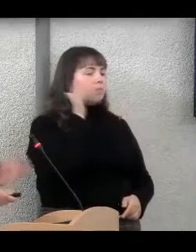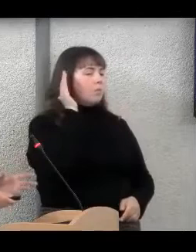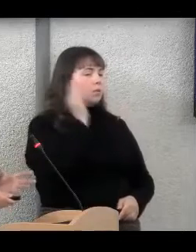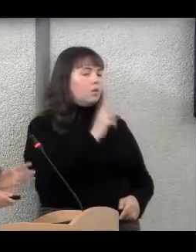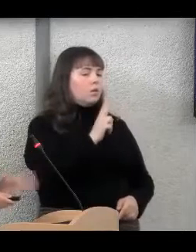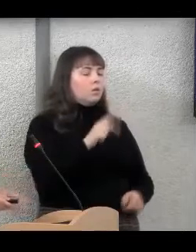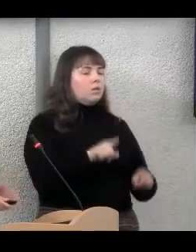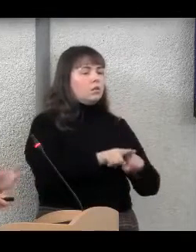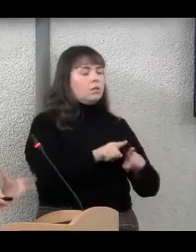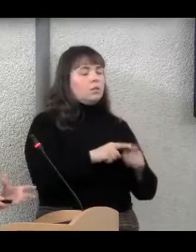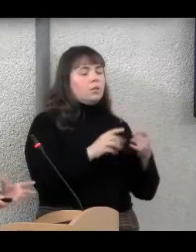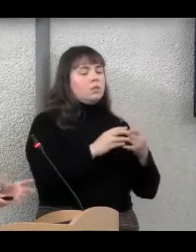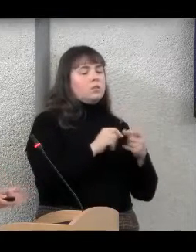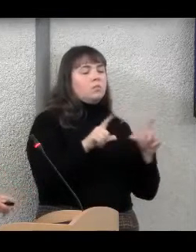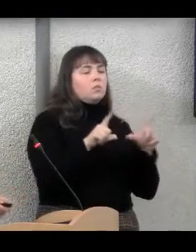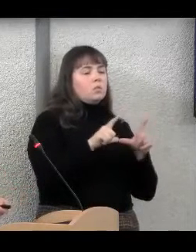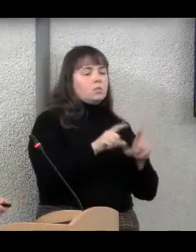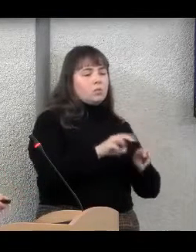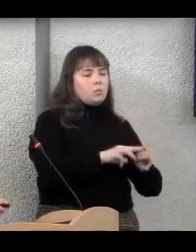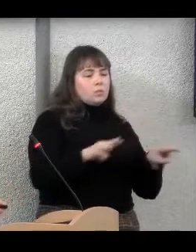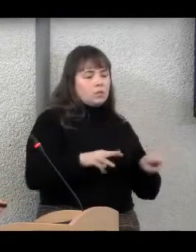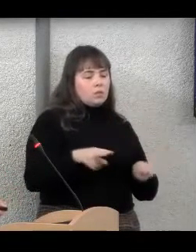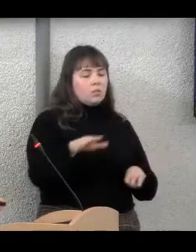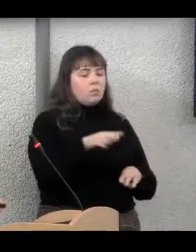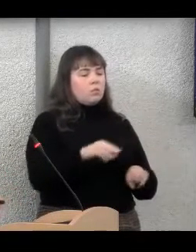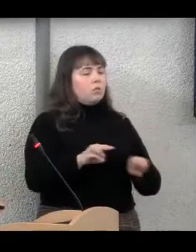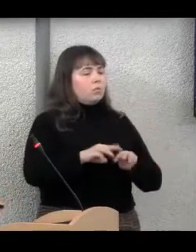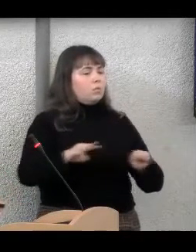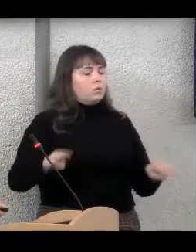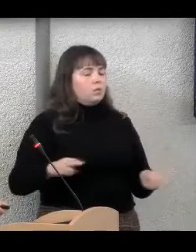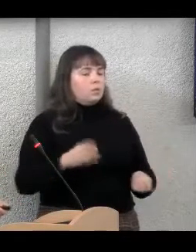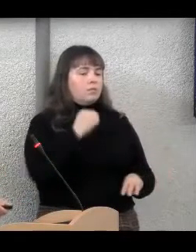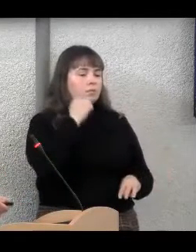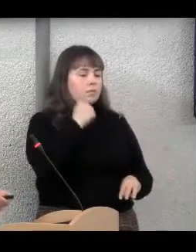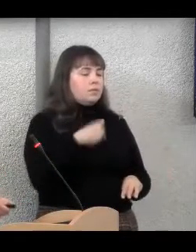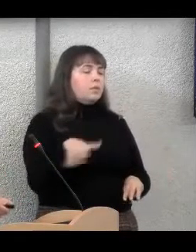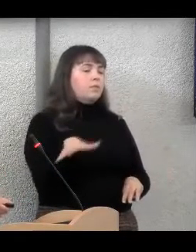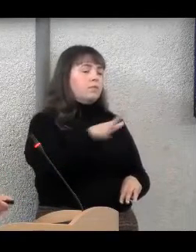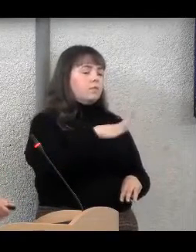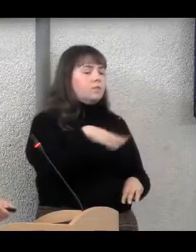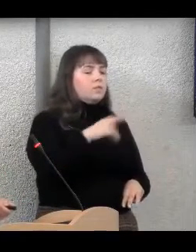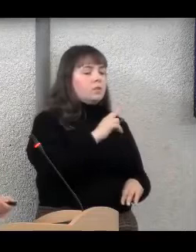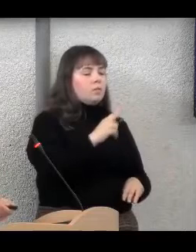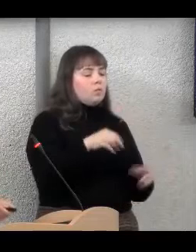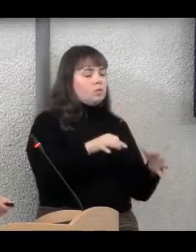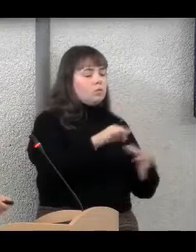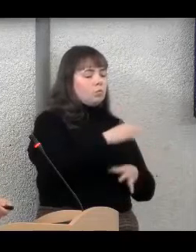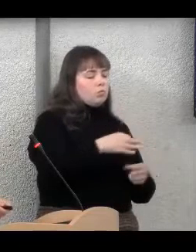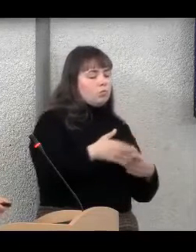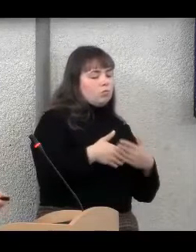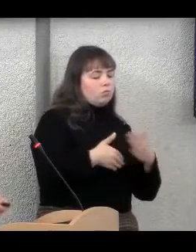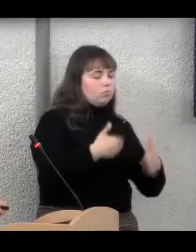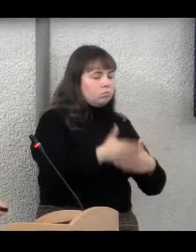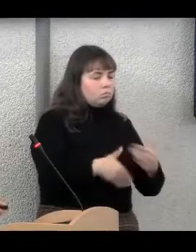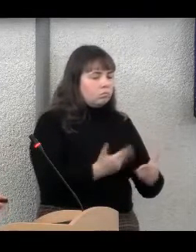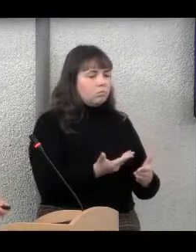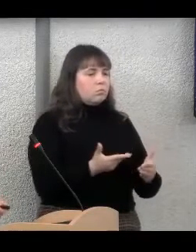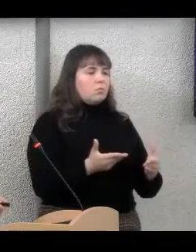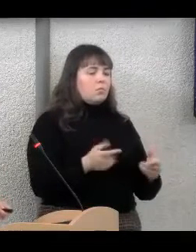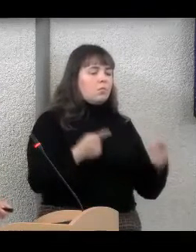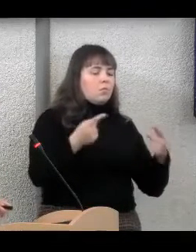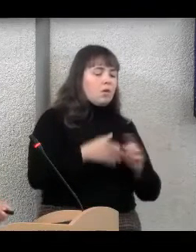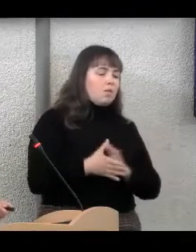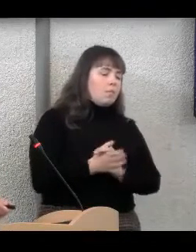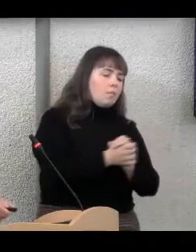dėkojame Žemės ūkio ministerijai, aplinkos ministerijai ir kartu visiems, kurie viso projekto eigoje sutiko bendradarbiauti ir dalinosi įžvalgomis apie tai, kaip